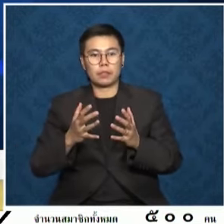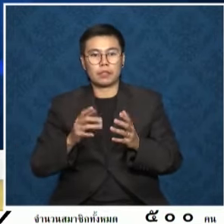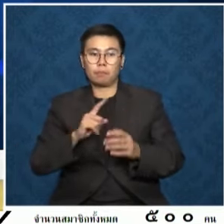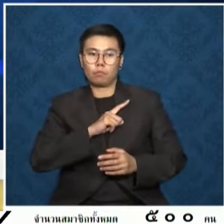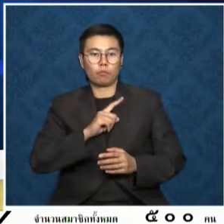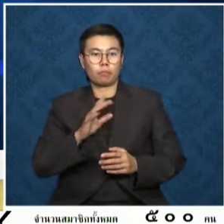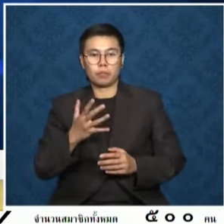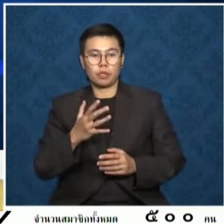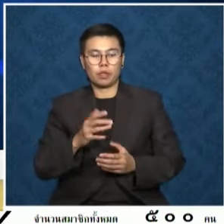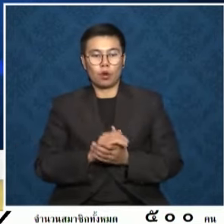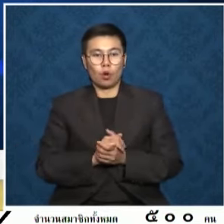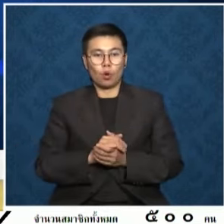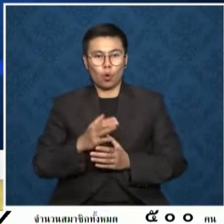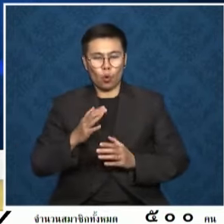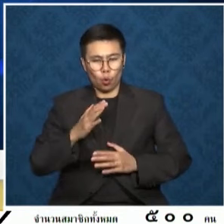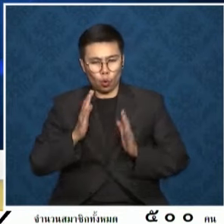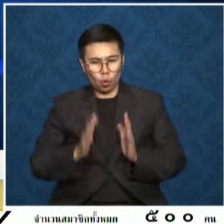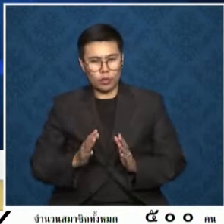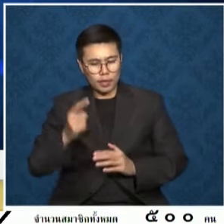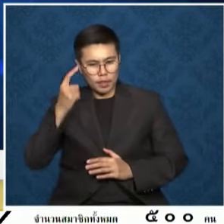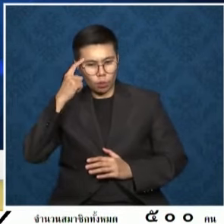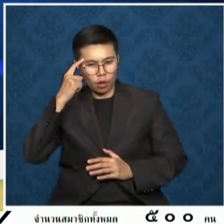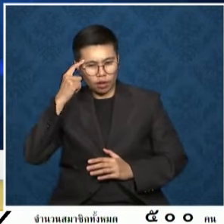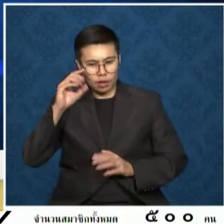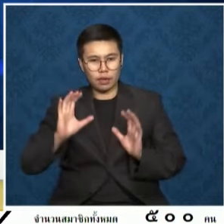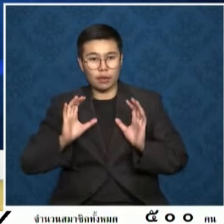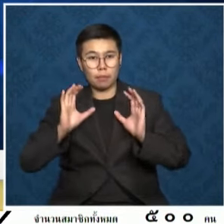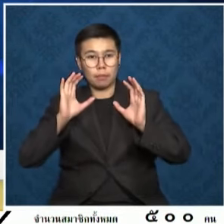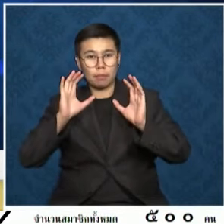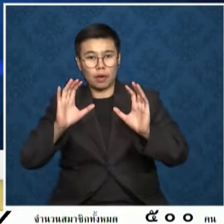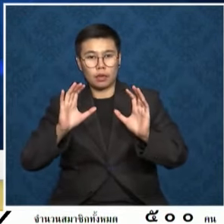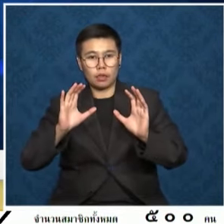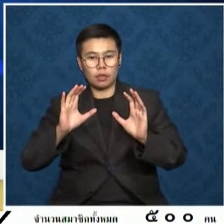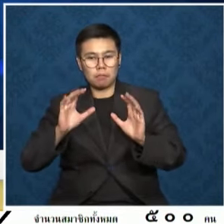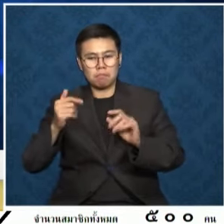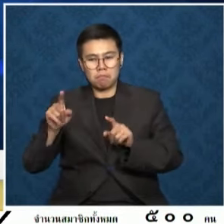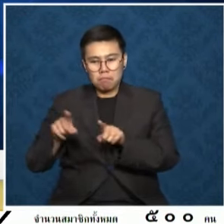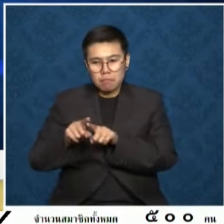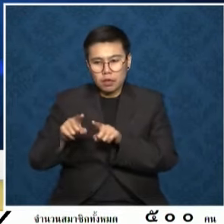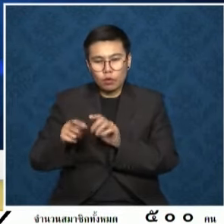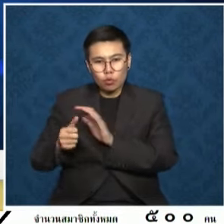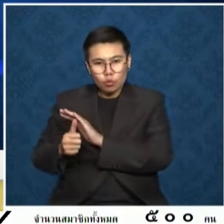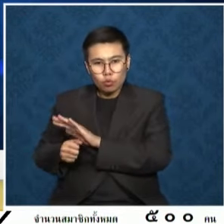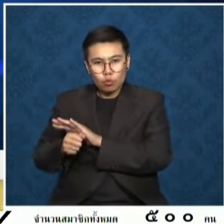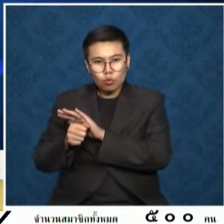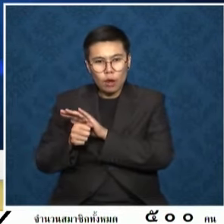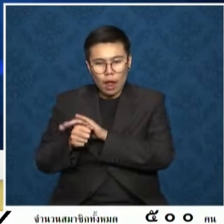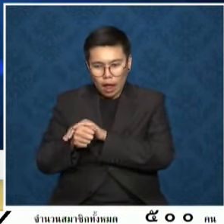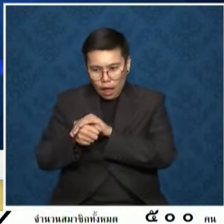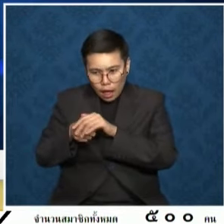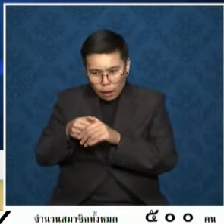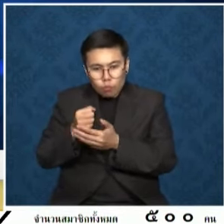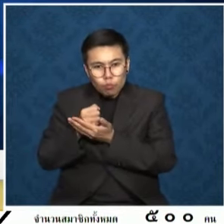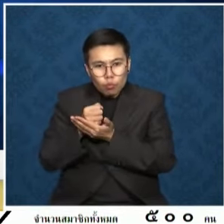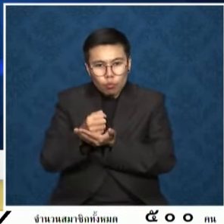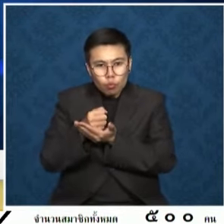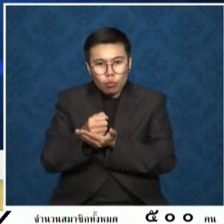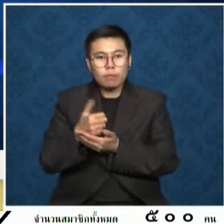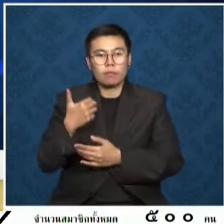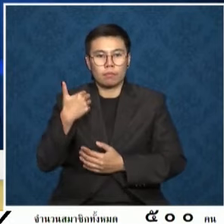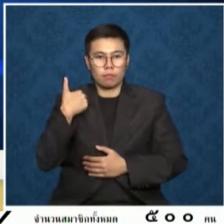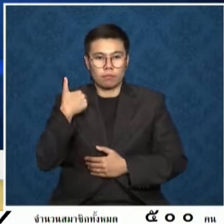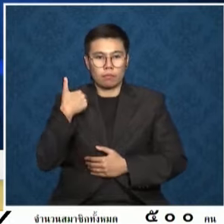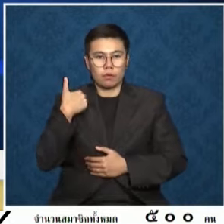ว่ารัฐบาลคือผู้ที่อยู่เบื้องหลังกลุ่มคนเหล่านี้อย่าให้ไปถึงจุดนั้น